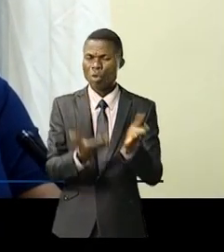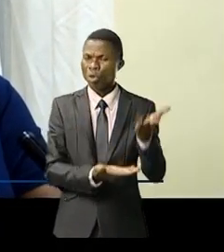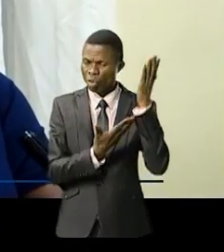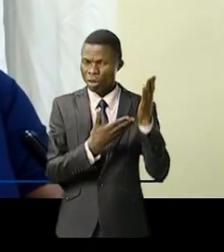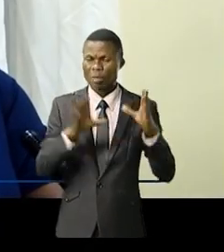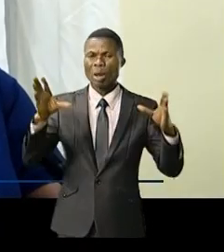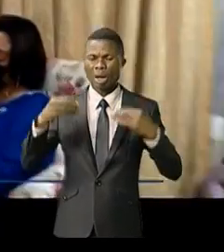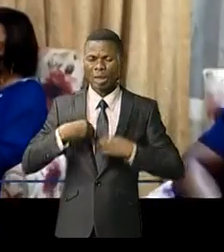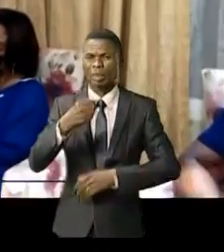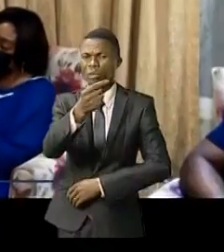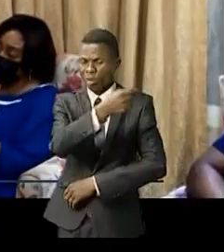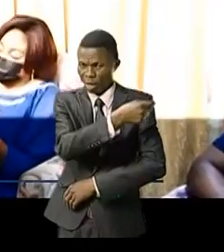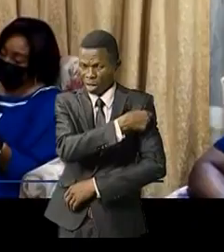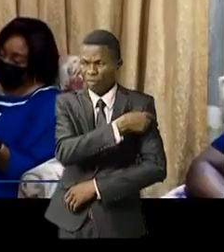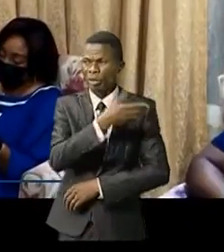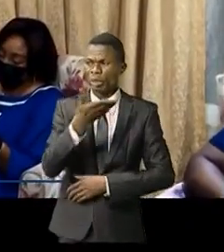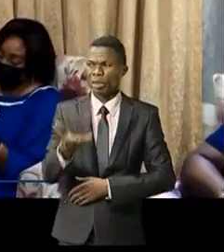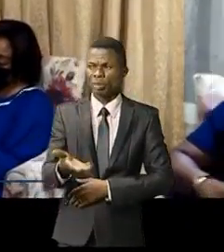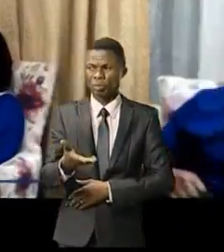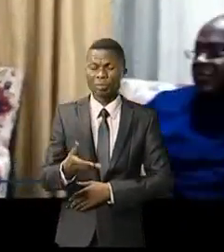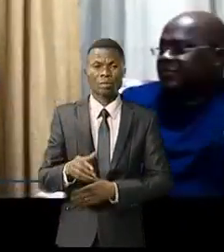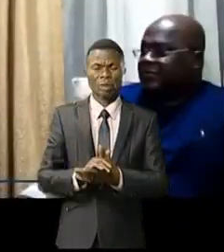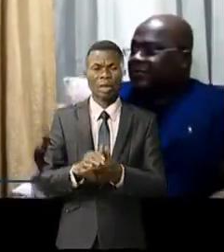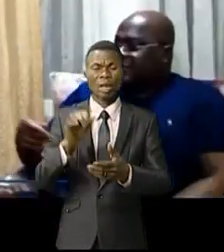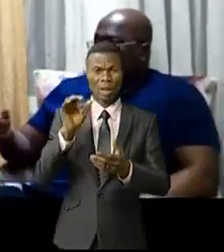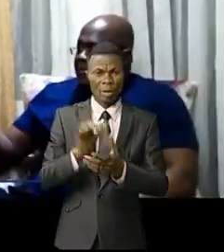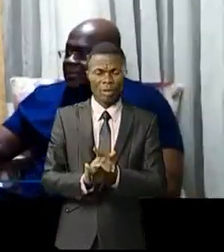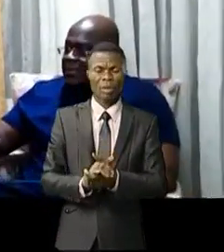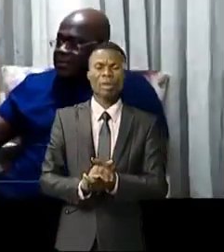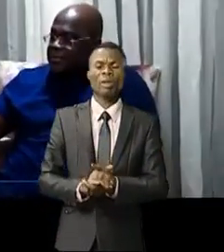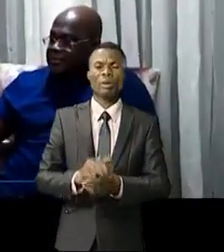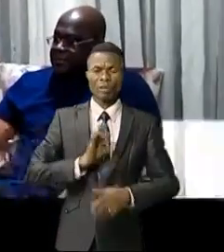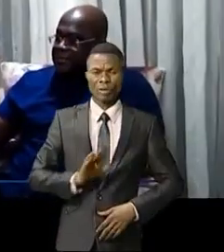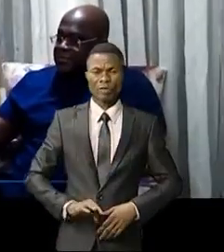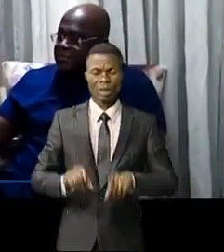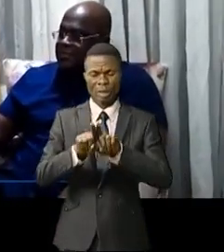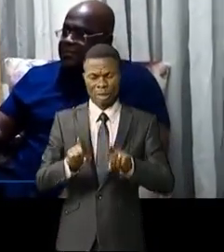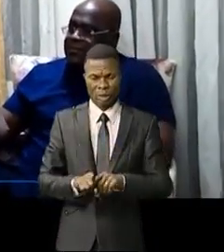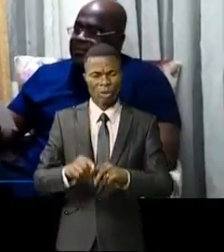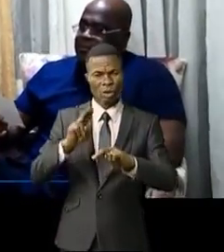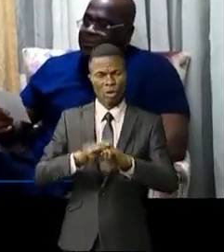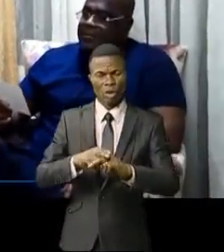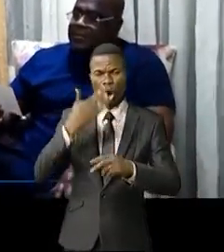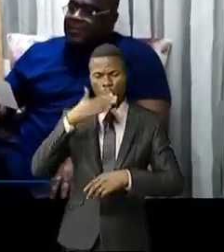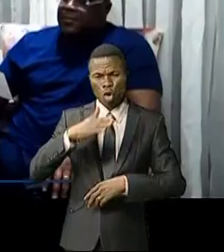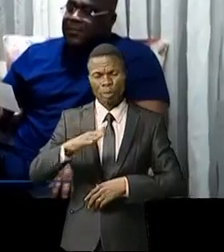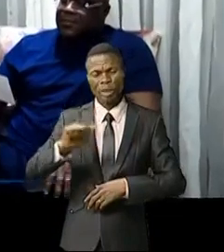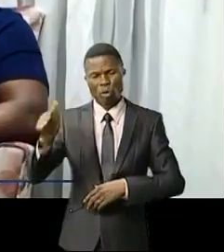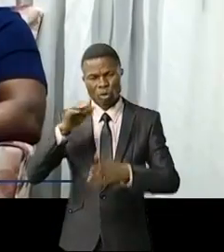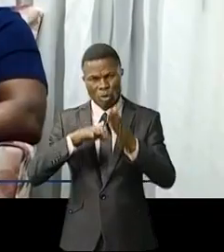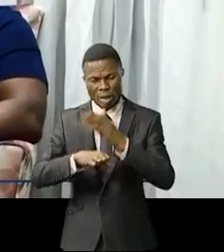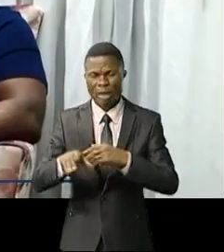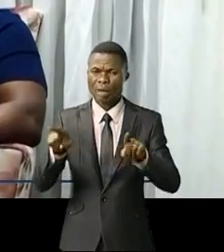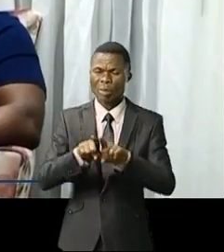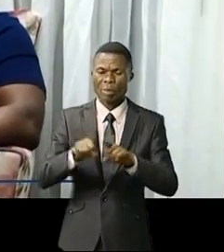faire vacciner. Sur les champs, le chef de l'État et son épouse ont reçu leur passe sanitaire, comme certains Congolais bien qu'encore